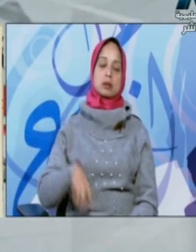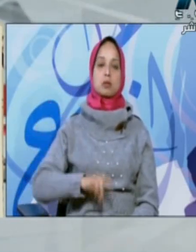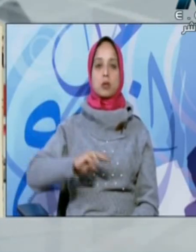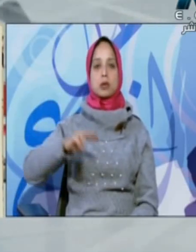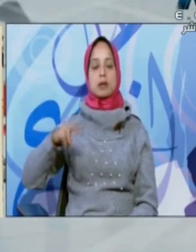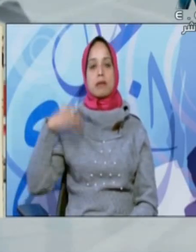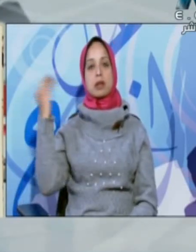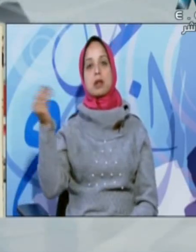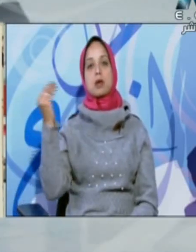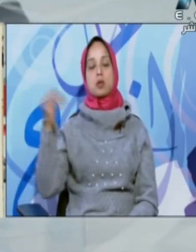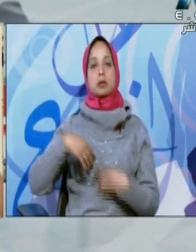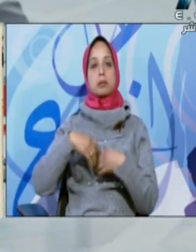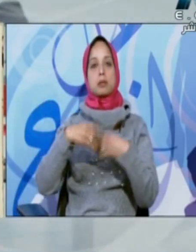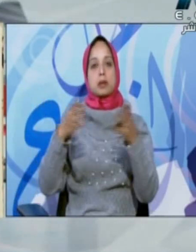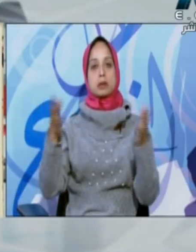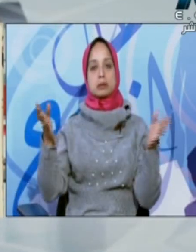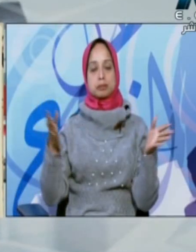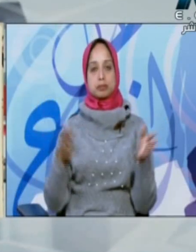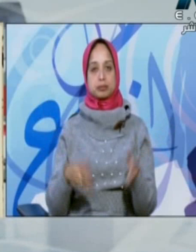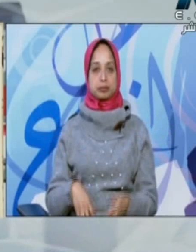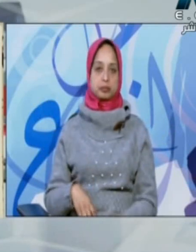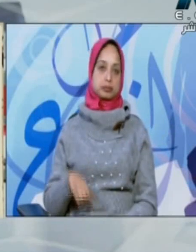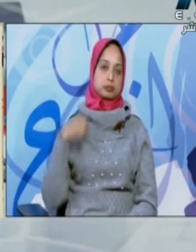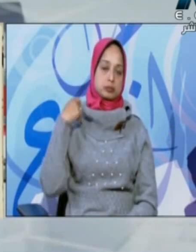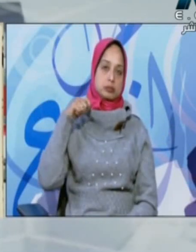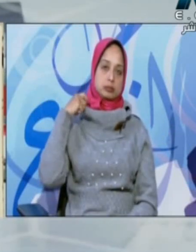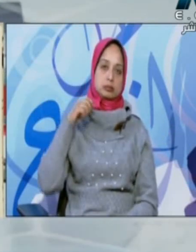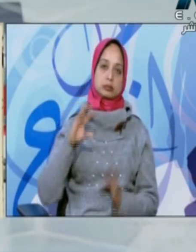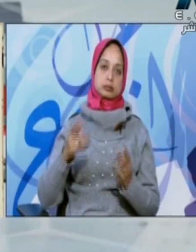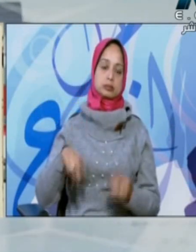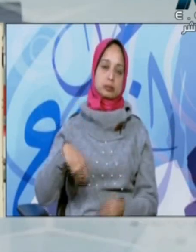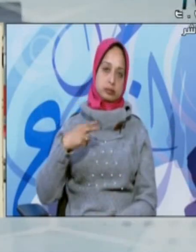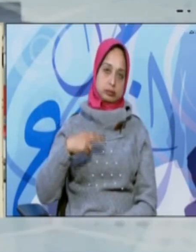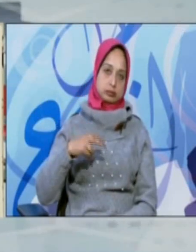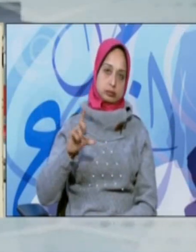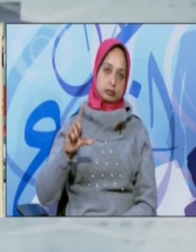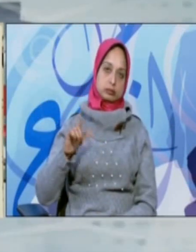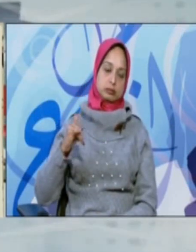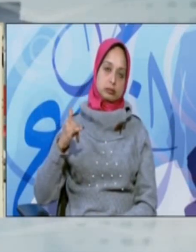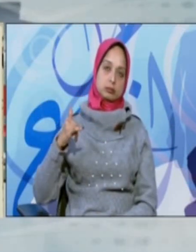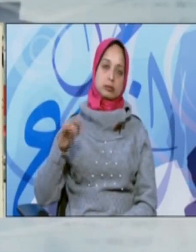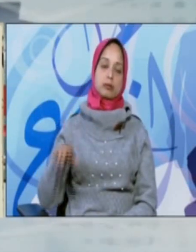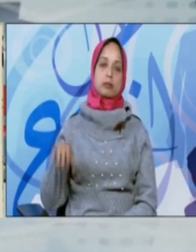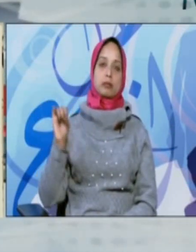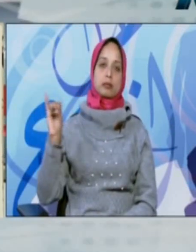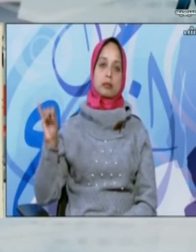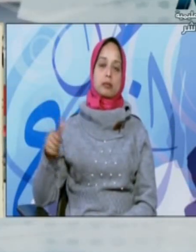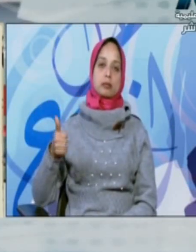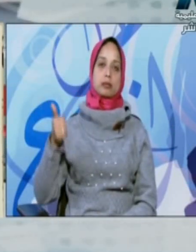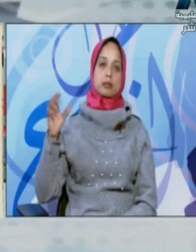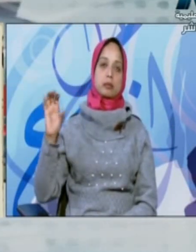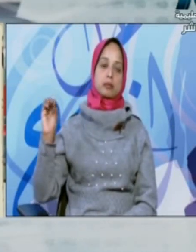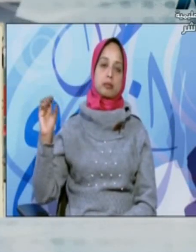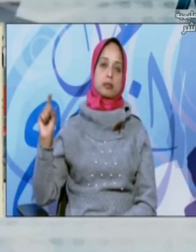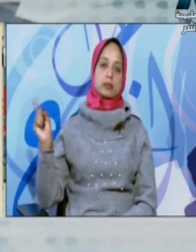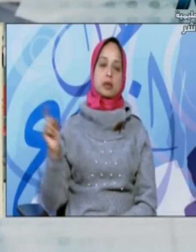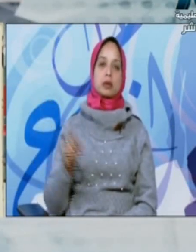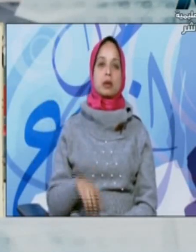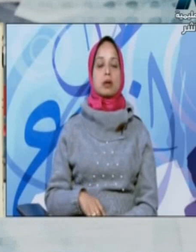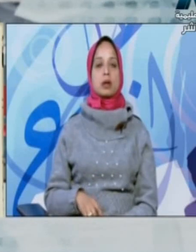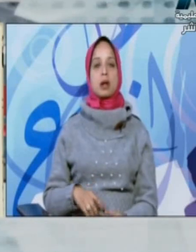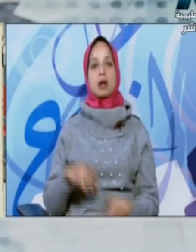اهو. اثناء وزارة مين؟ علي ماهر. كان مين رئيس الوزراء؟ علي ماهر. طب علي ماهر ميوله